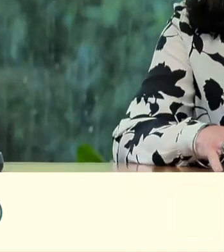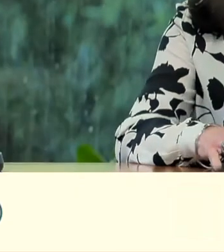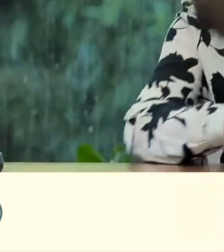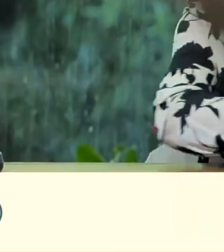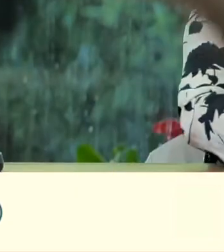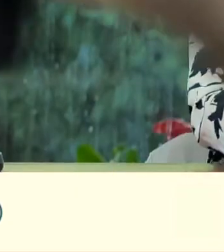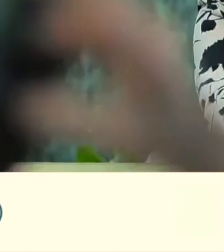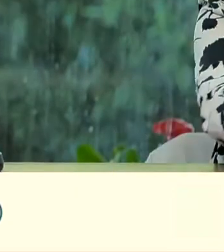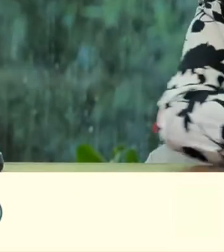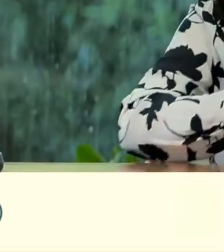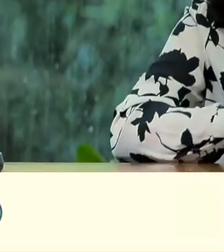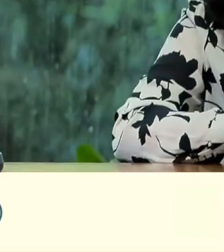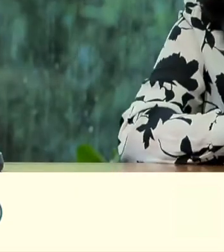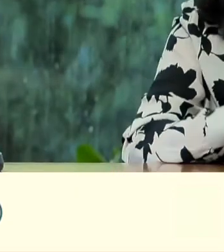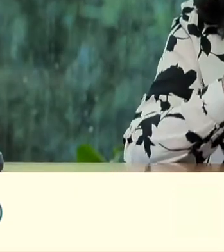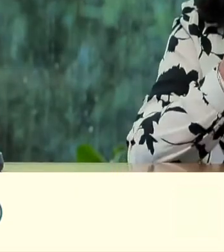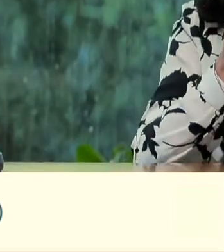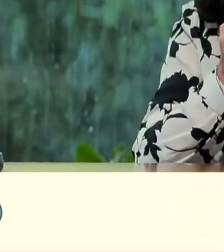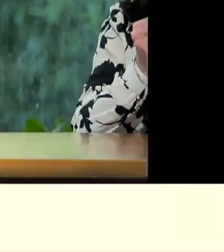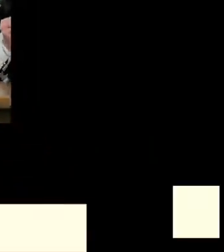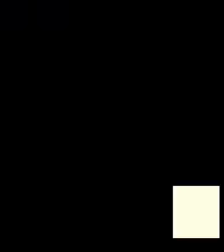Madame Bénichou, Brigitte.